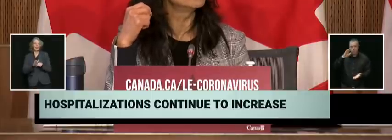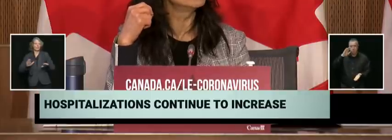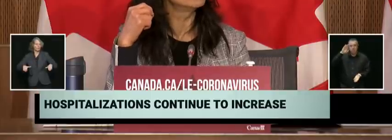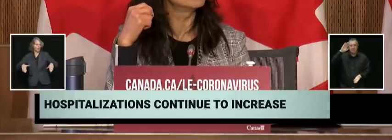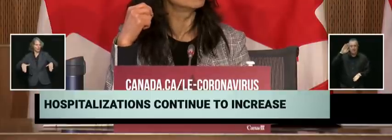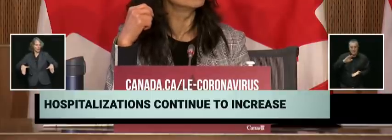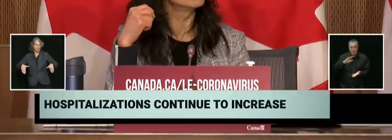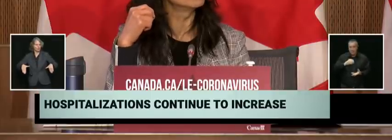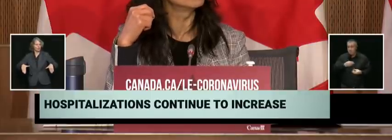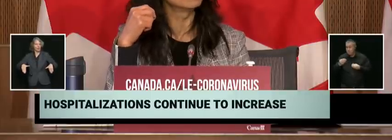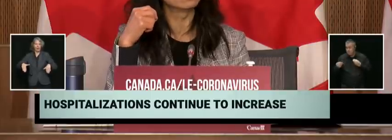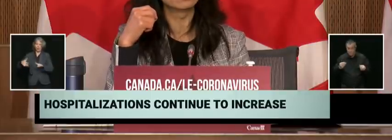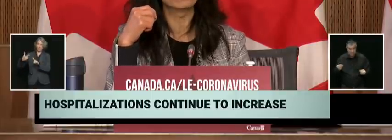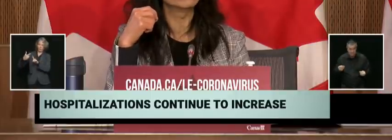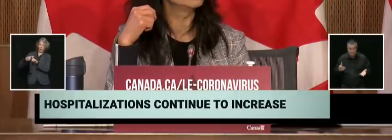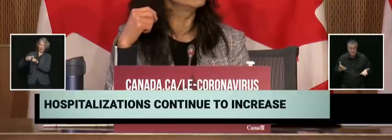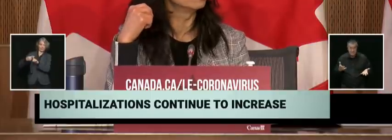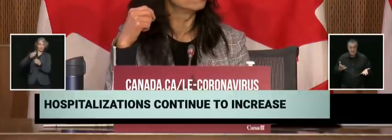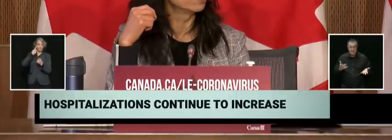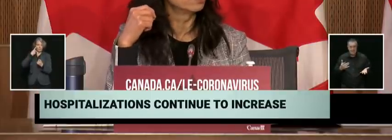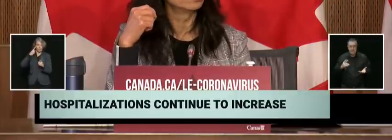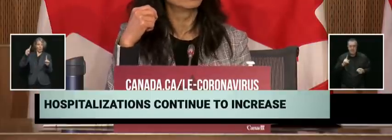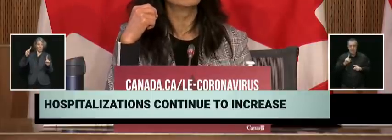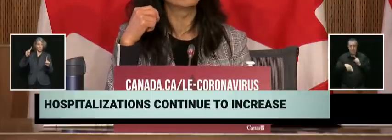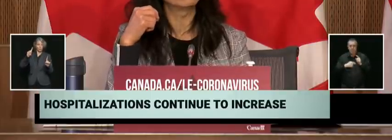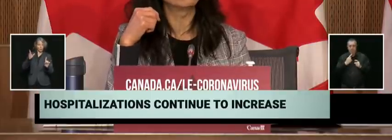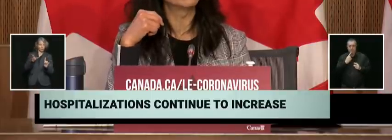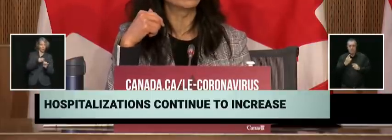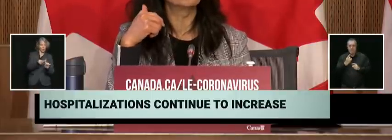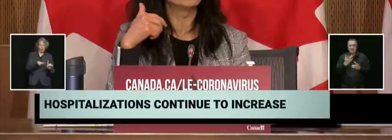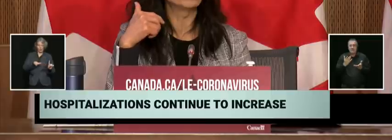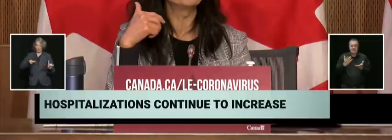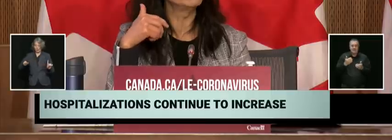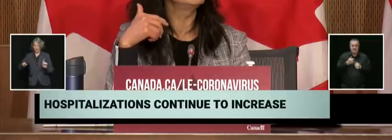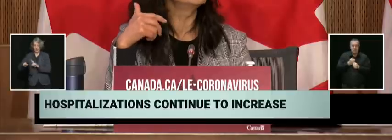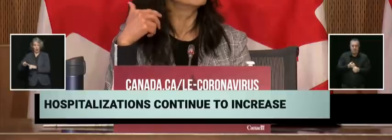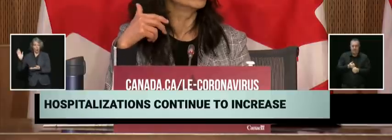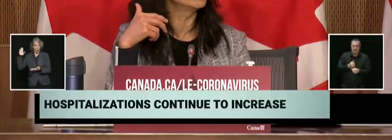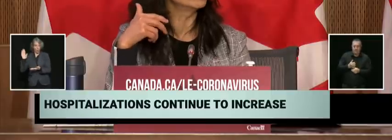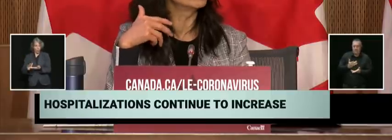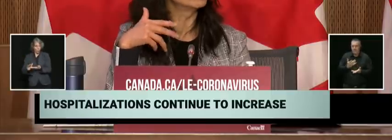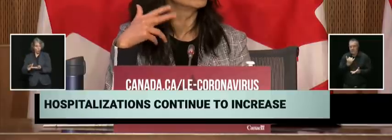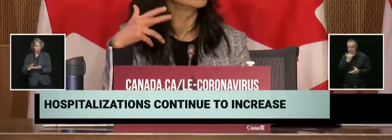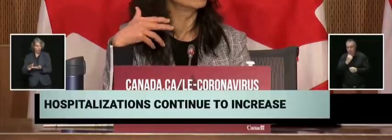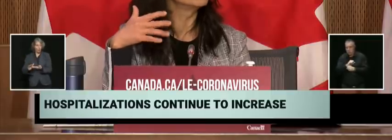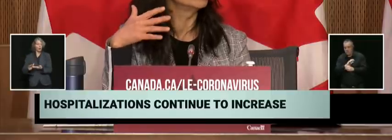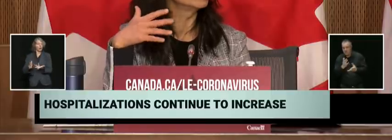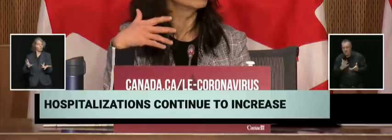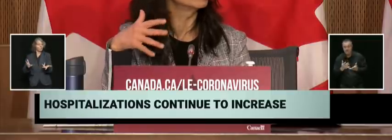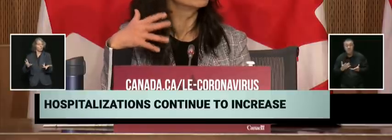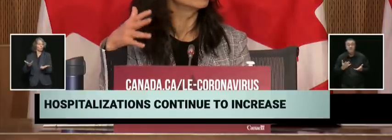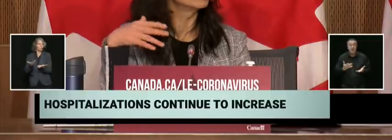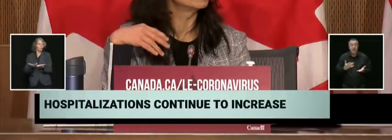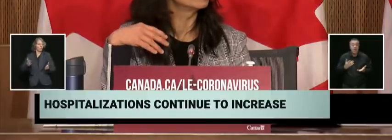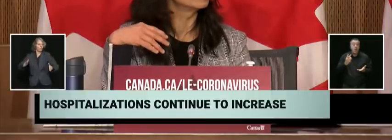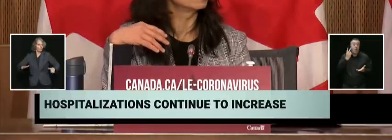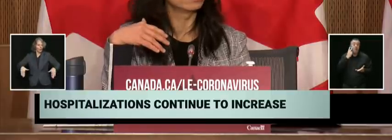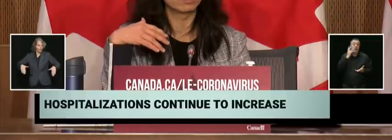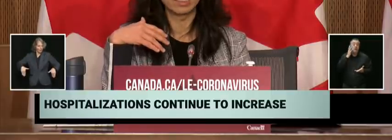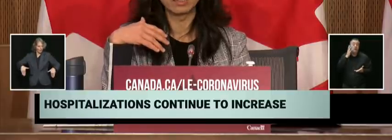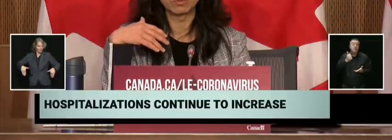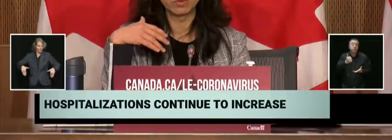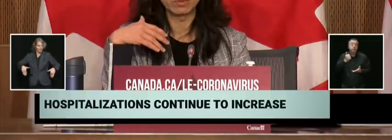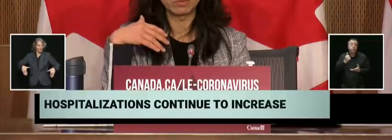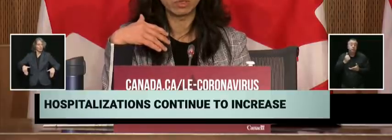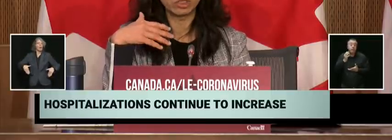transmissibilité de COVID-19. Donc, on va avoir plus de données à l'avenir,